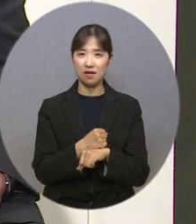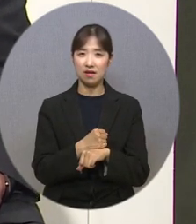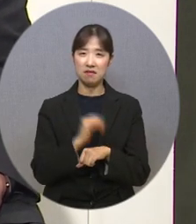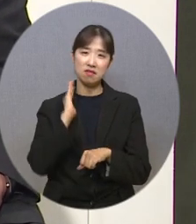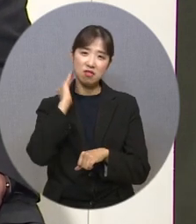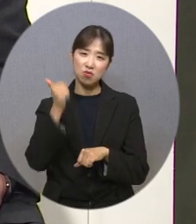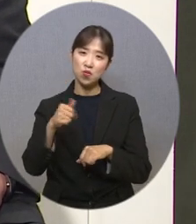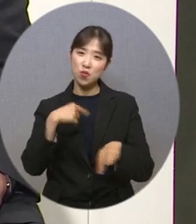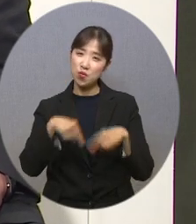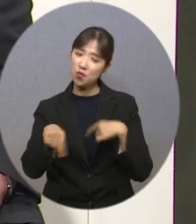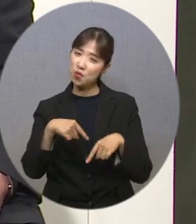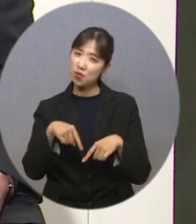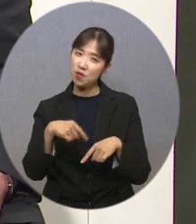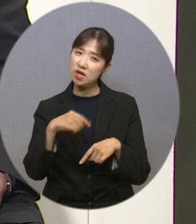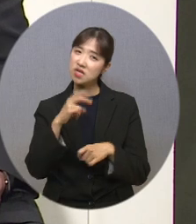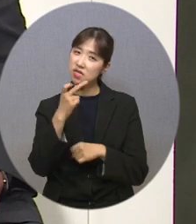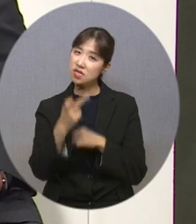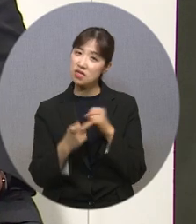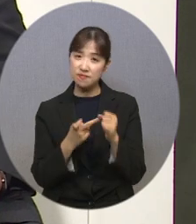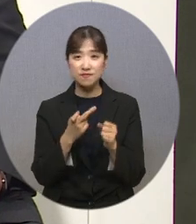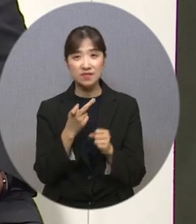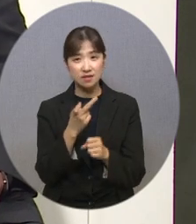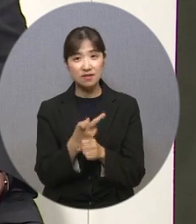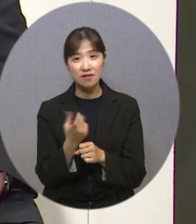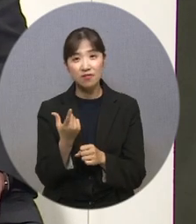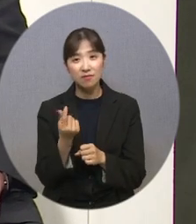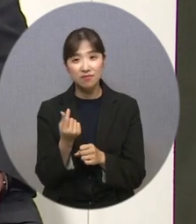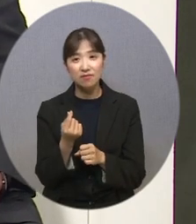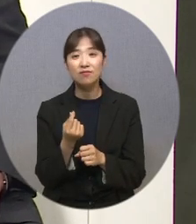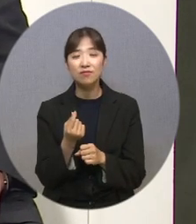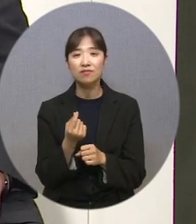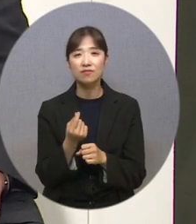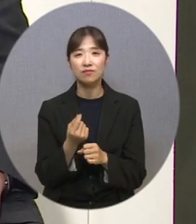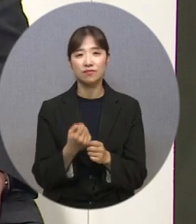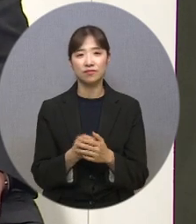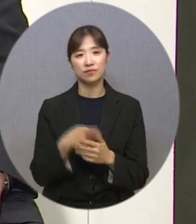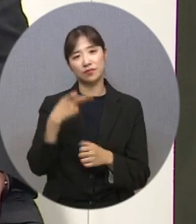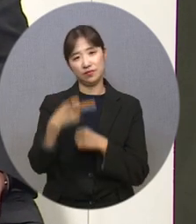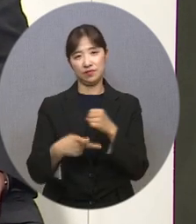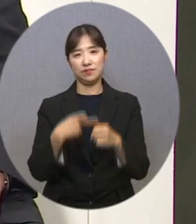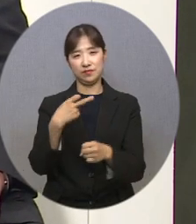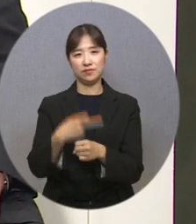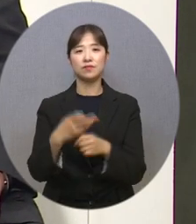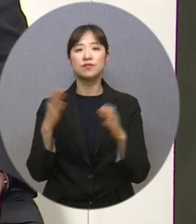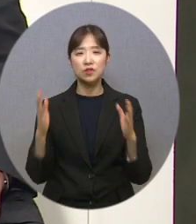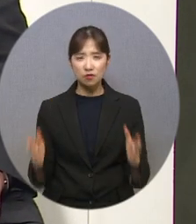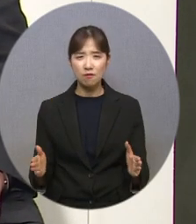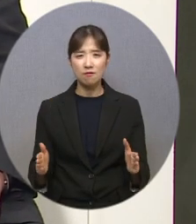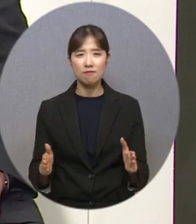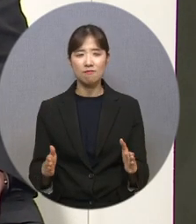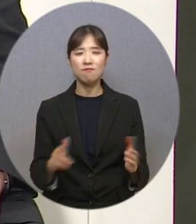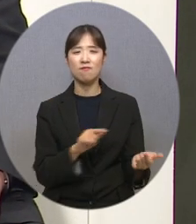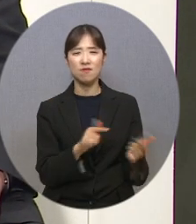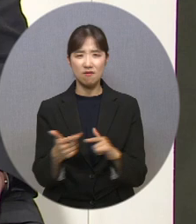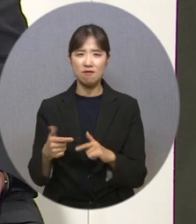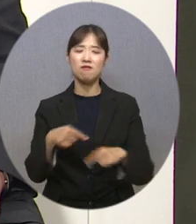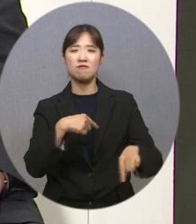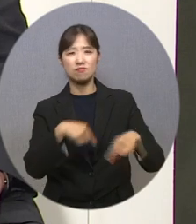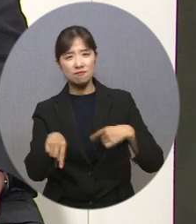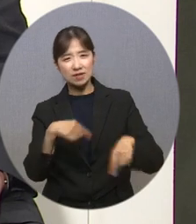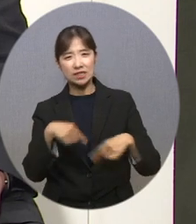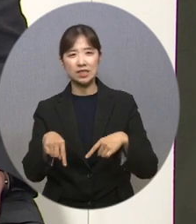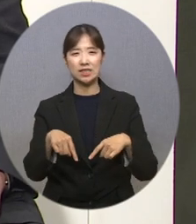십몇 년이죠? 12년인가? 네. 집권 기간이 12년이었는데 12년 동안 여러 가지 그